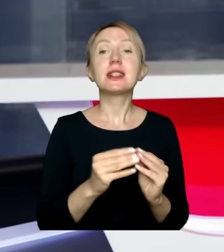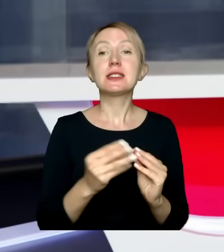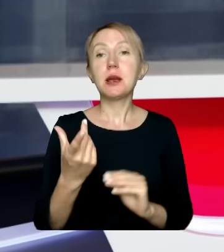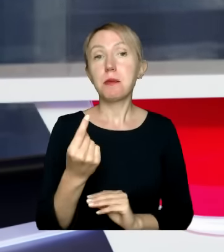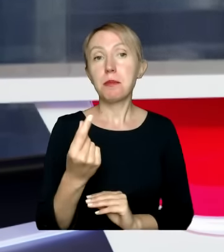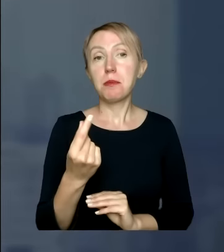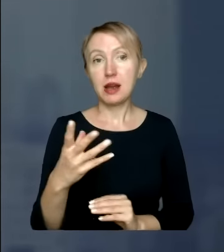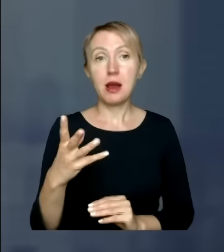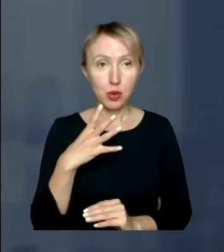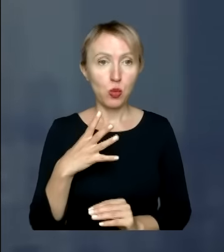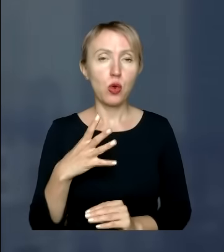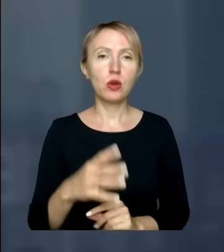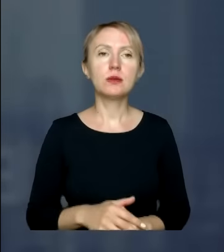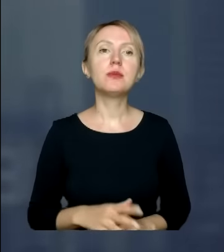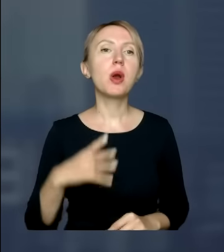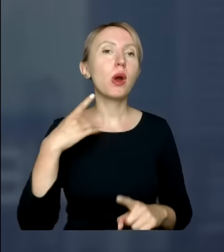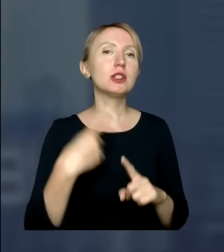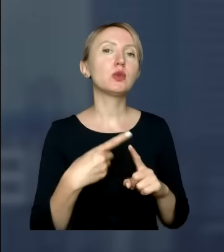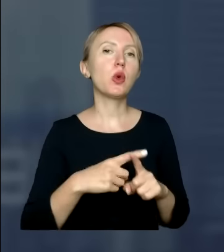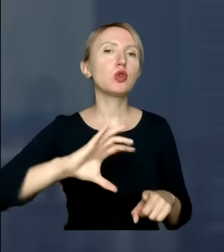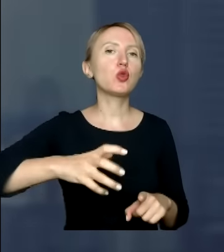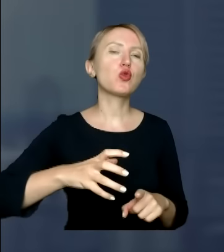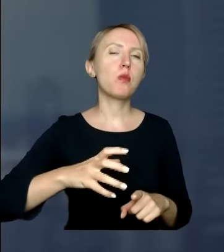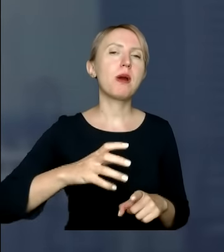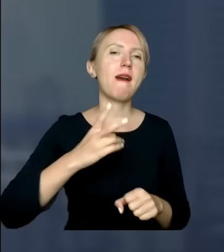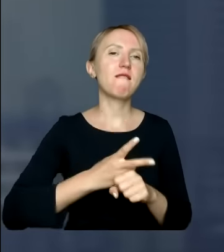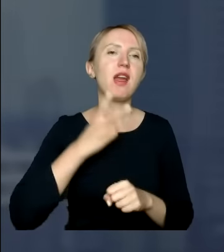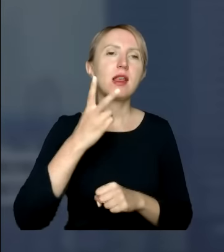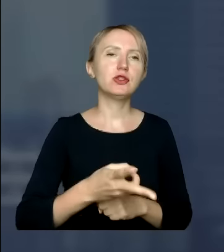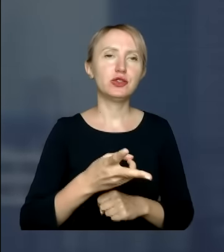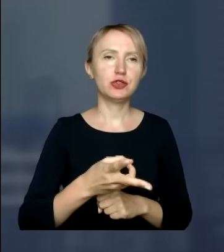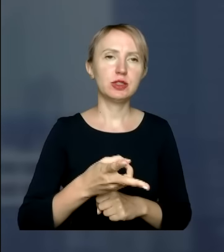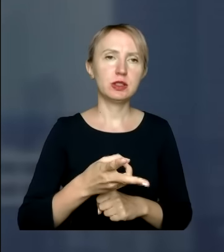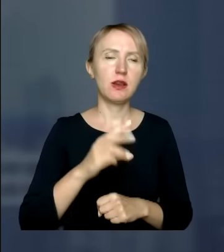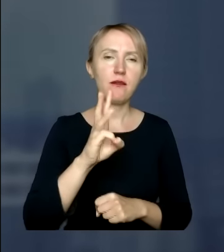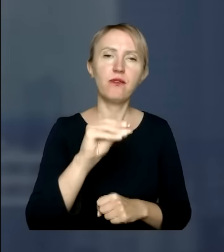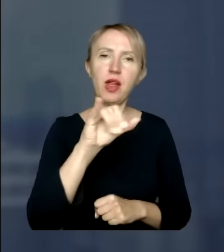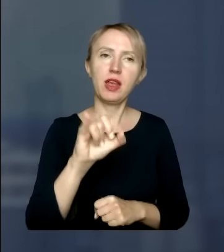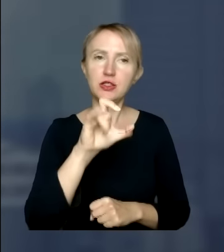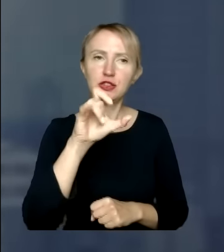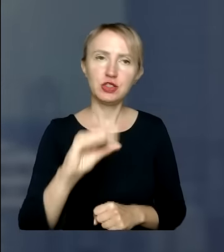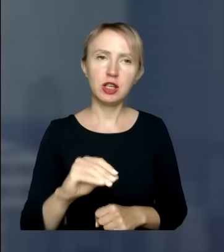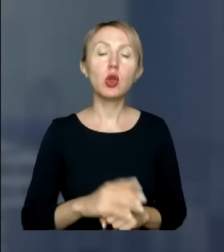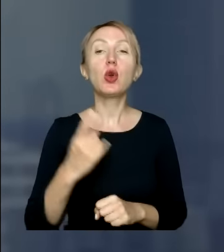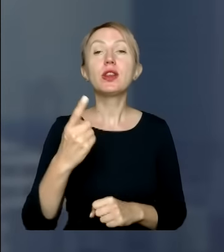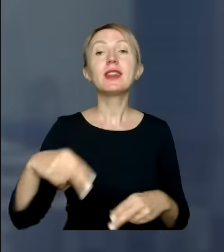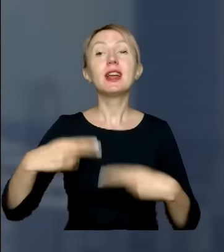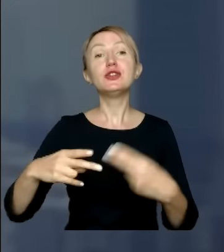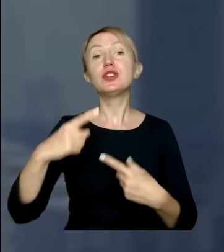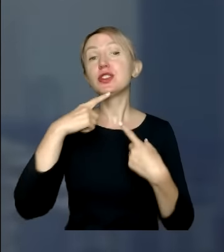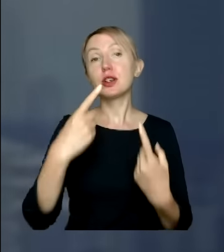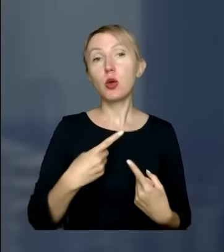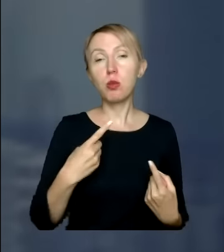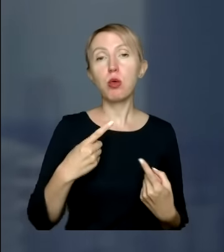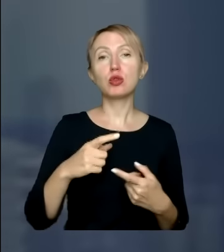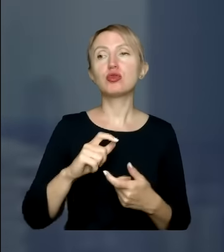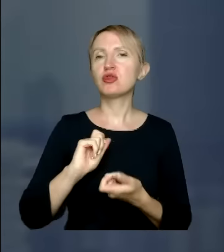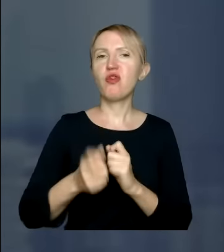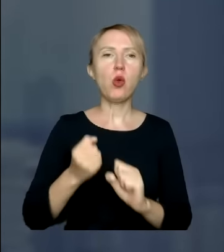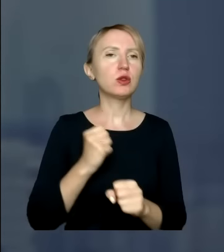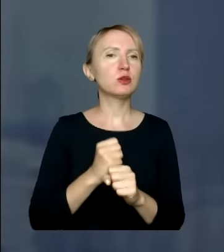dziennikarką była członkiem grupy wejście co napisał jeden z dziennikarzy który był w Neo TVP a teraz się zwolnił bo coś tam